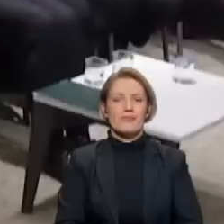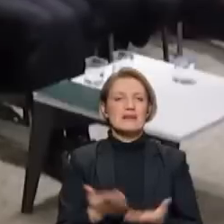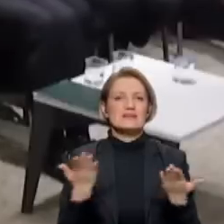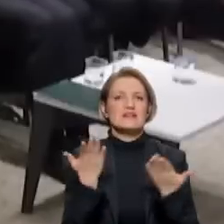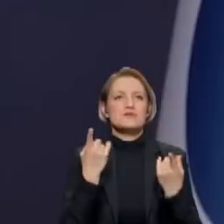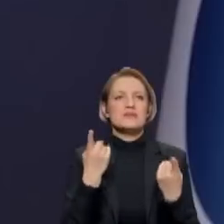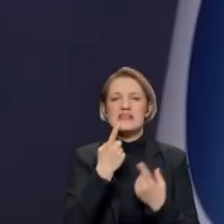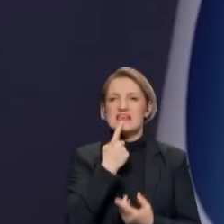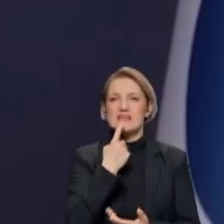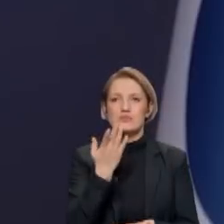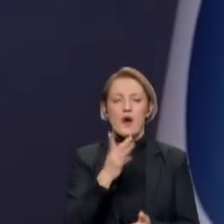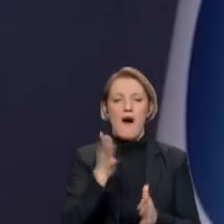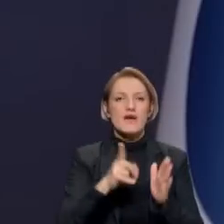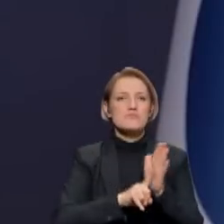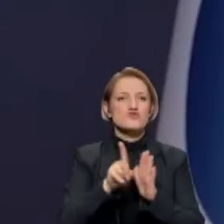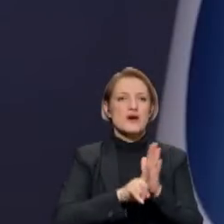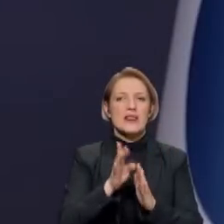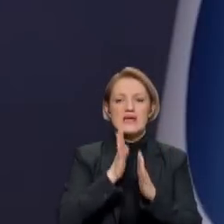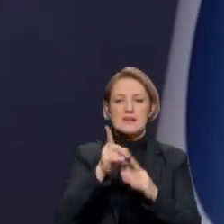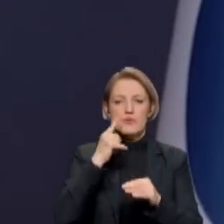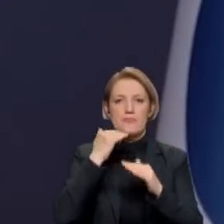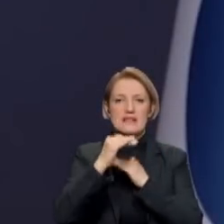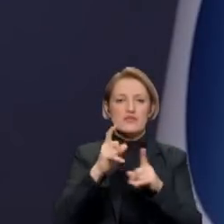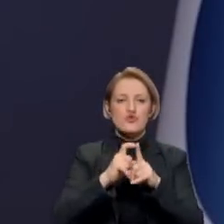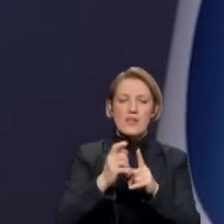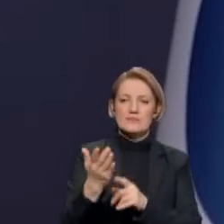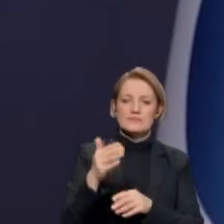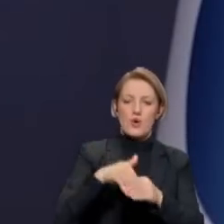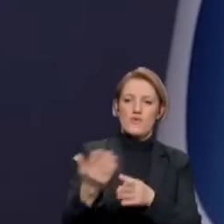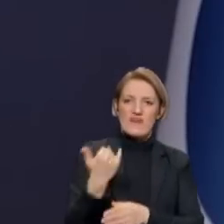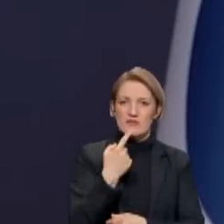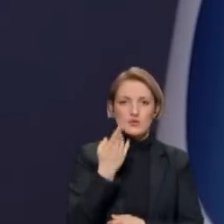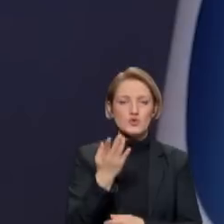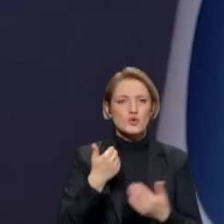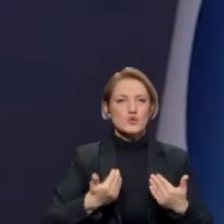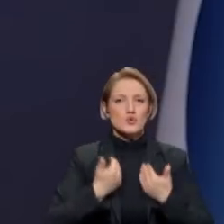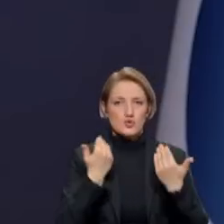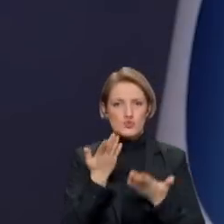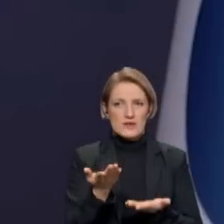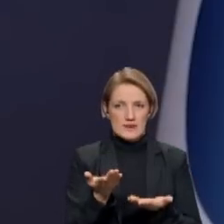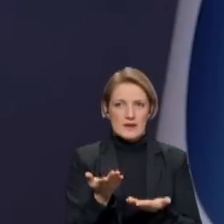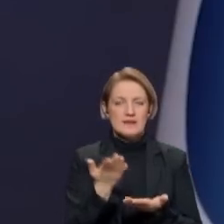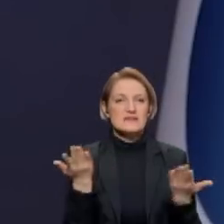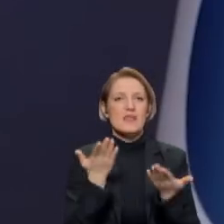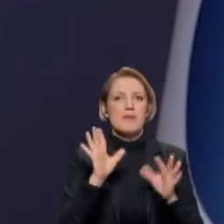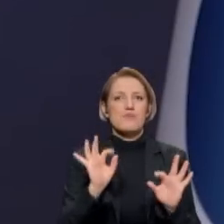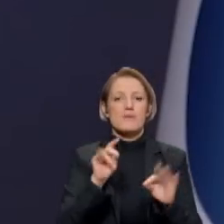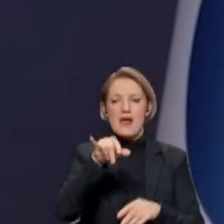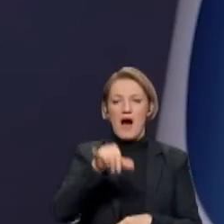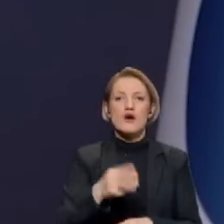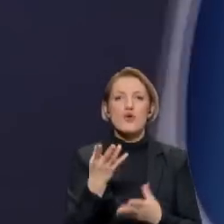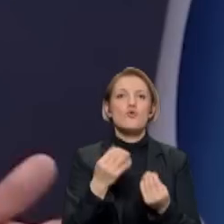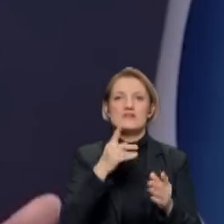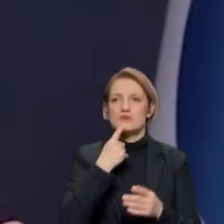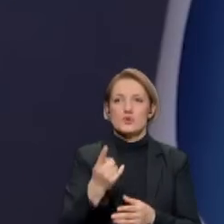Nasıl bir dil bu? Hangi başarıyla gidip bu milletten bir dönem daha istiyorsunuz ya? Üstelik hukukçuların kaire ekseriyeti zaten böyle bir hakkının